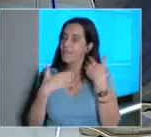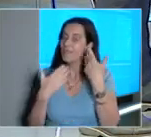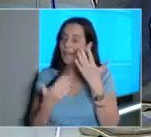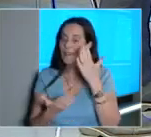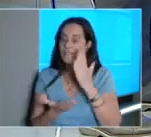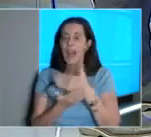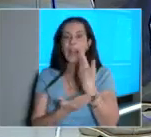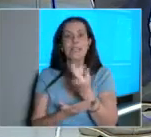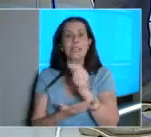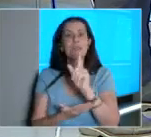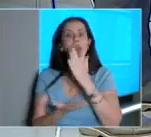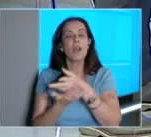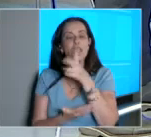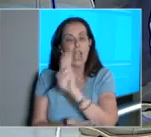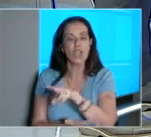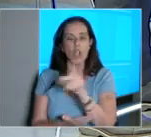יישובים קיימים?